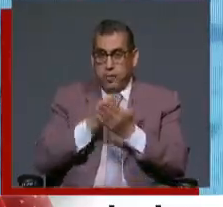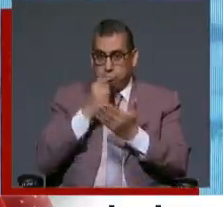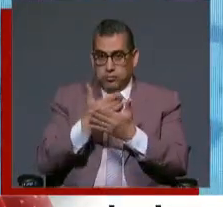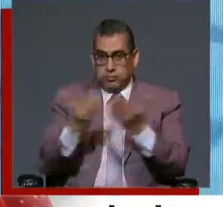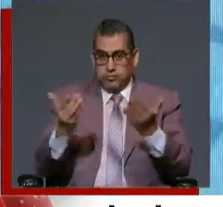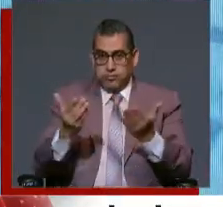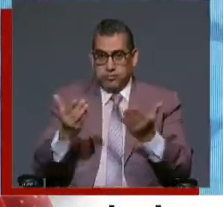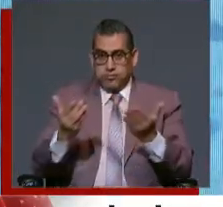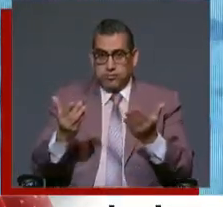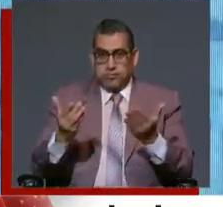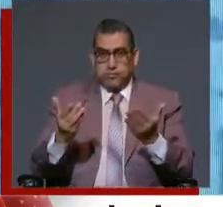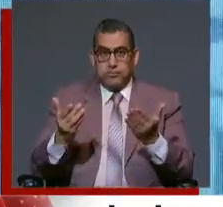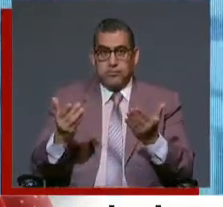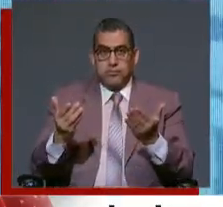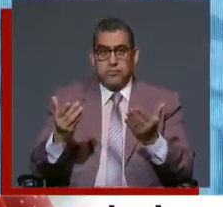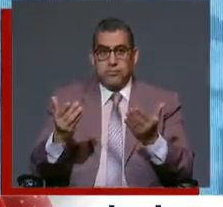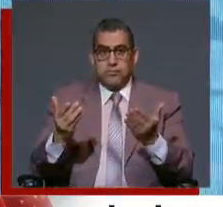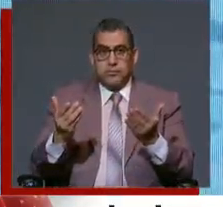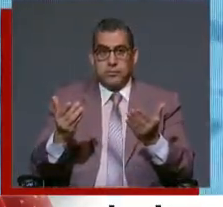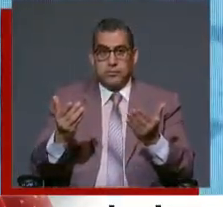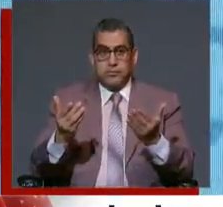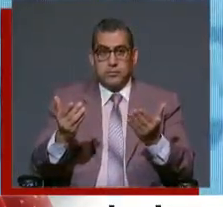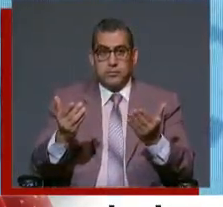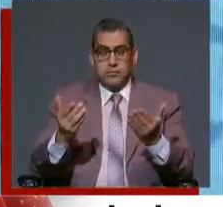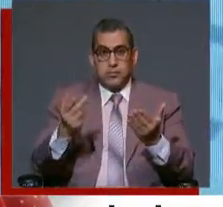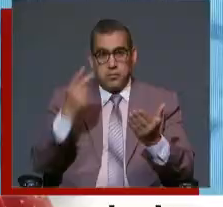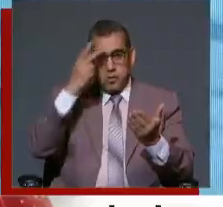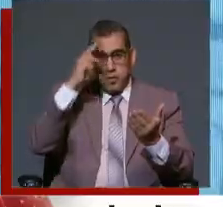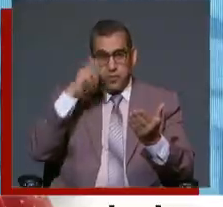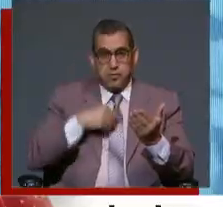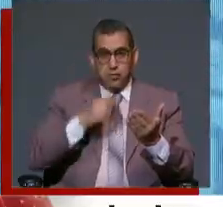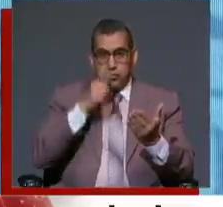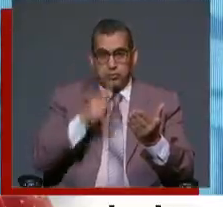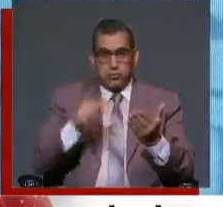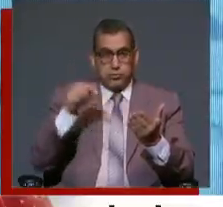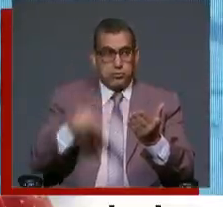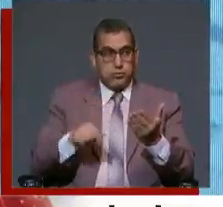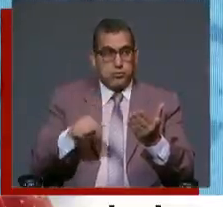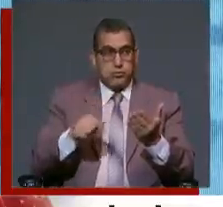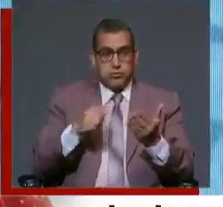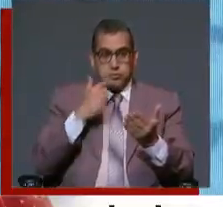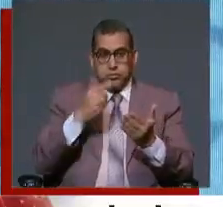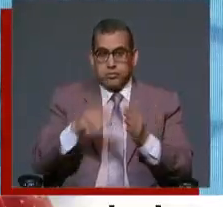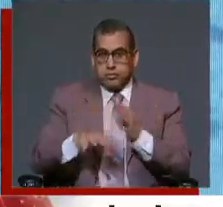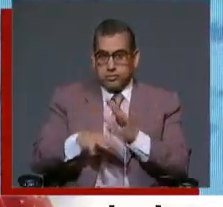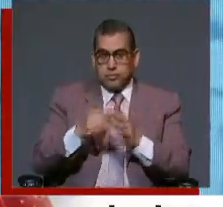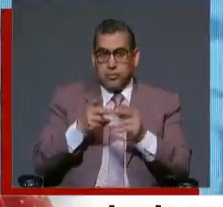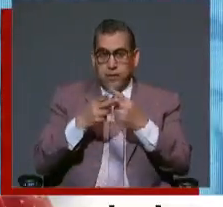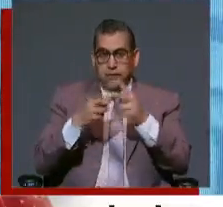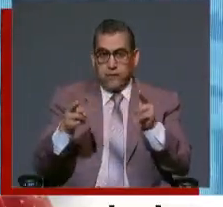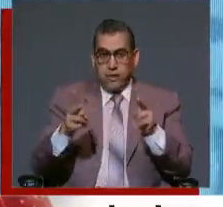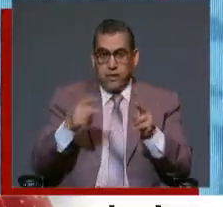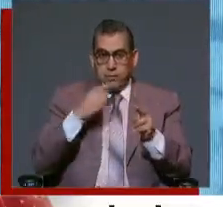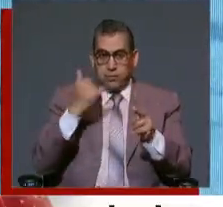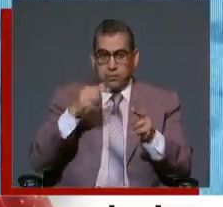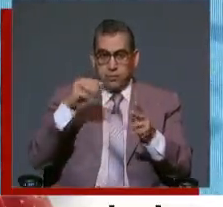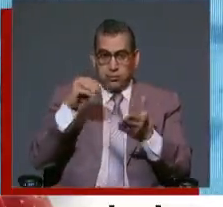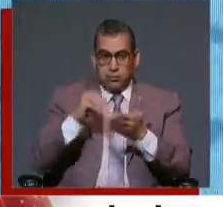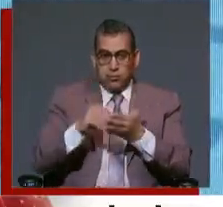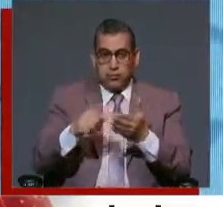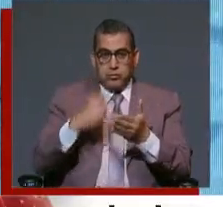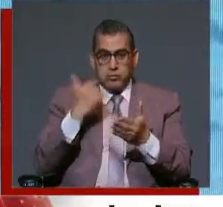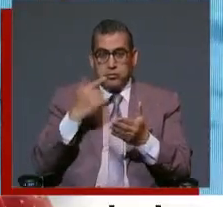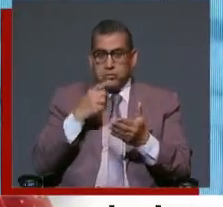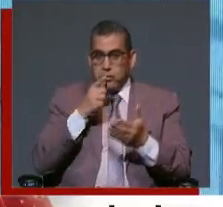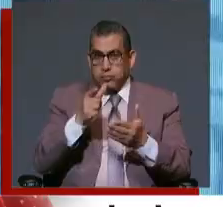سوف نشرع في افتتاح أشغالنا والحديث عن